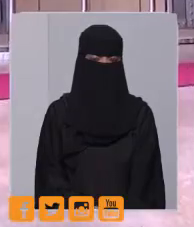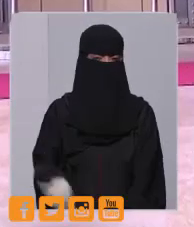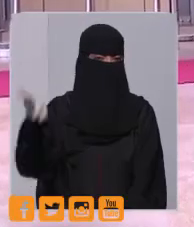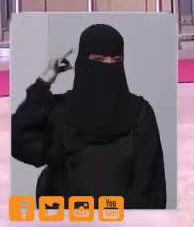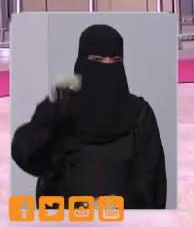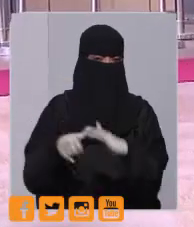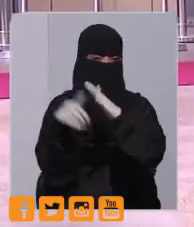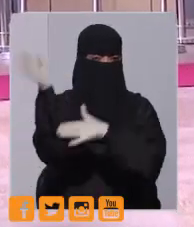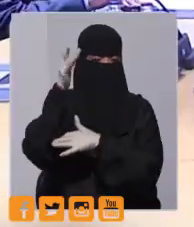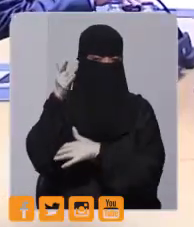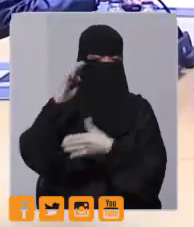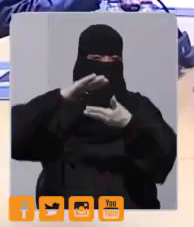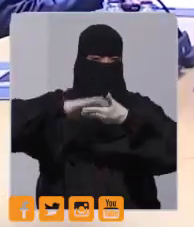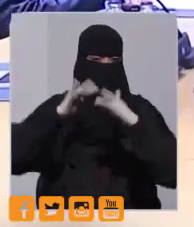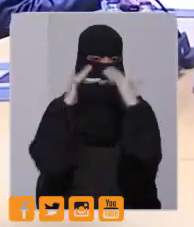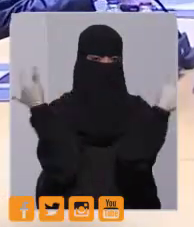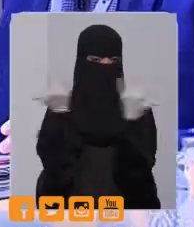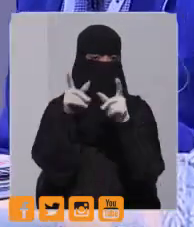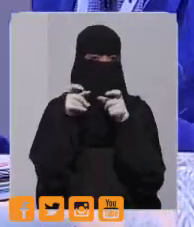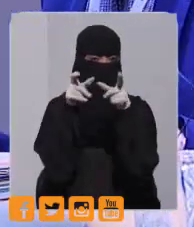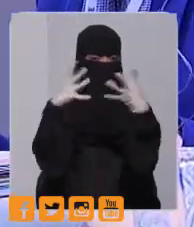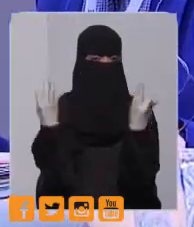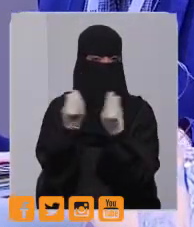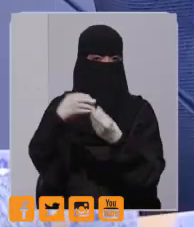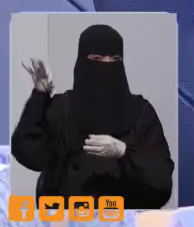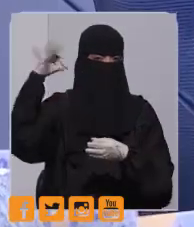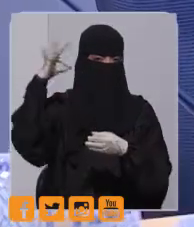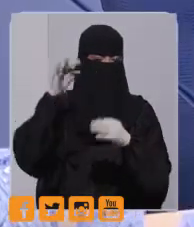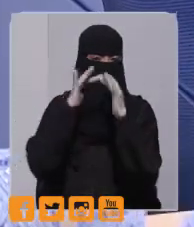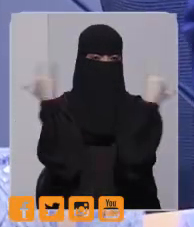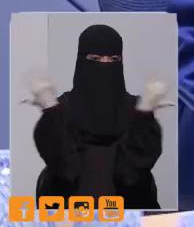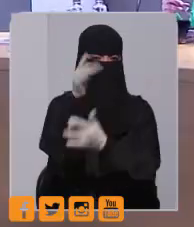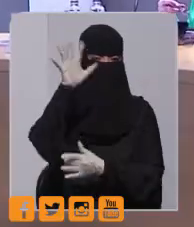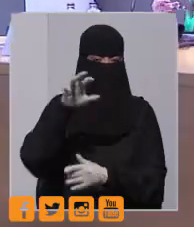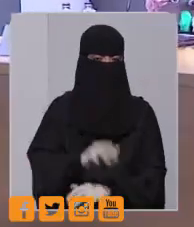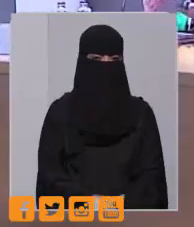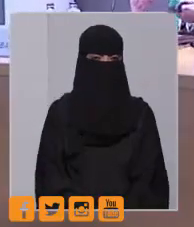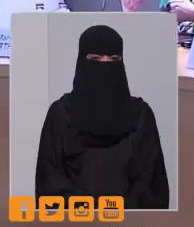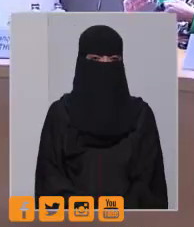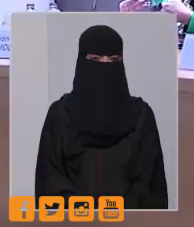فخامه الرئيس يعقد جلسه مباحثات مع رئيس المجلس الاوروبي